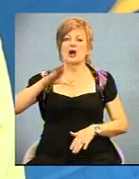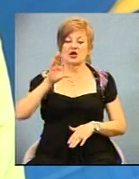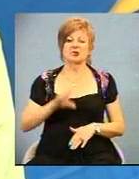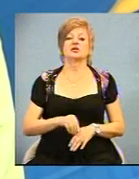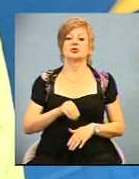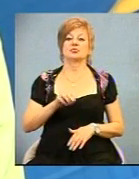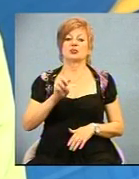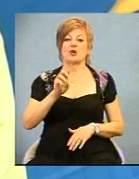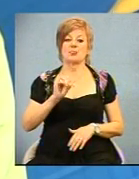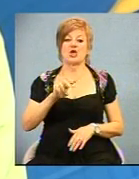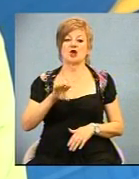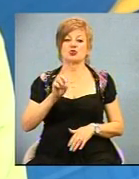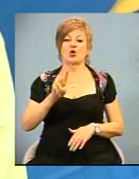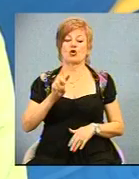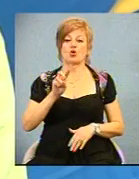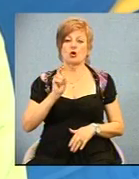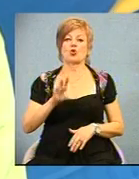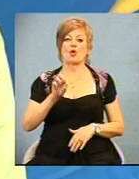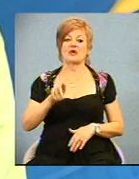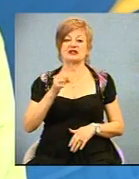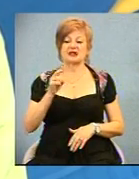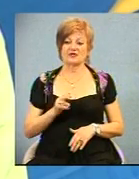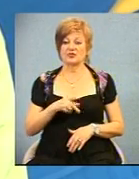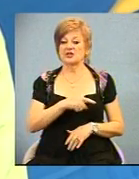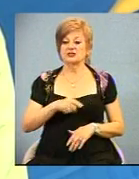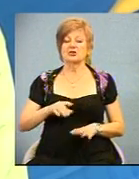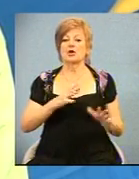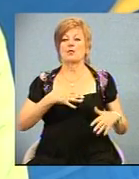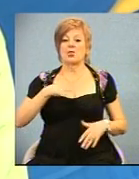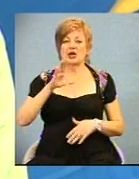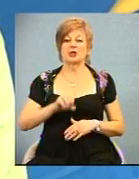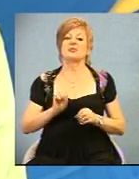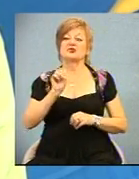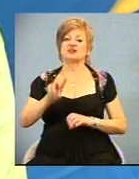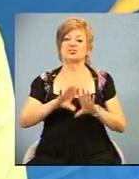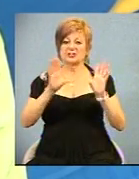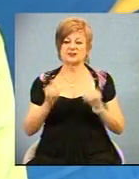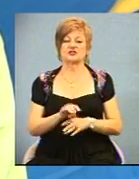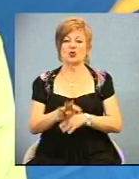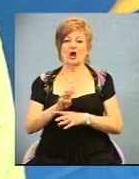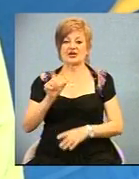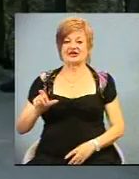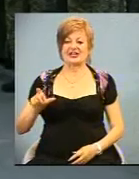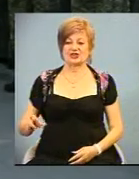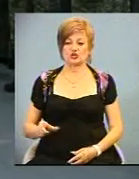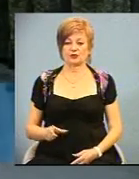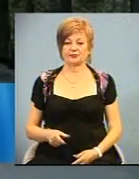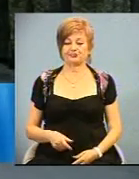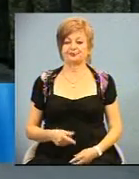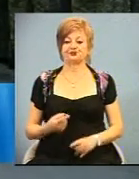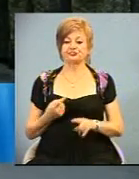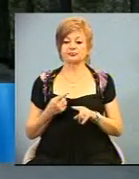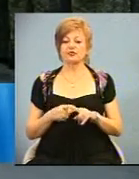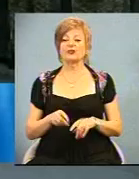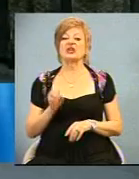Сергій Білокобильський. Протягом 3 років війна на Донбасі забрала життя 12 артилеристів. В руках